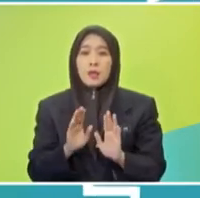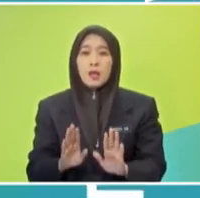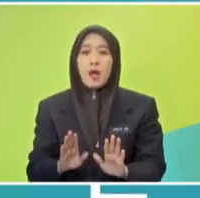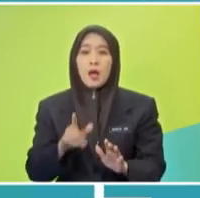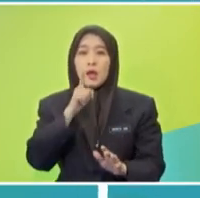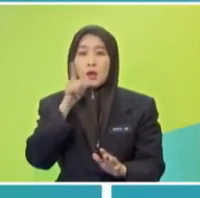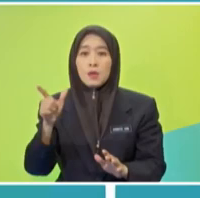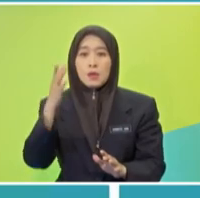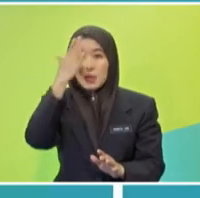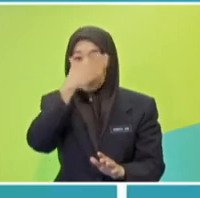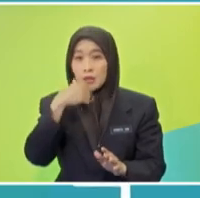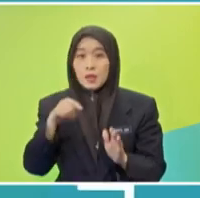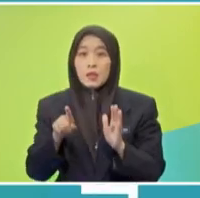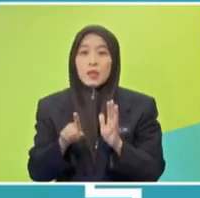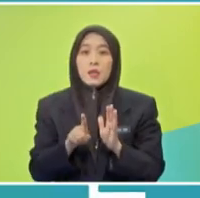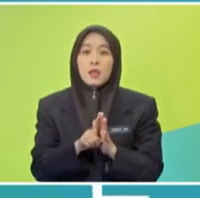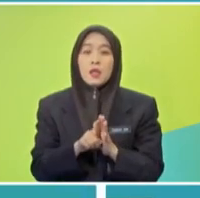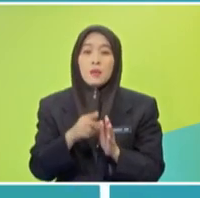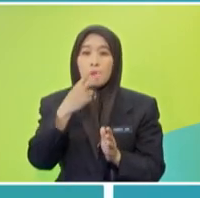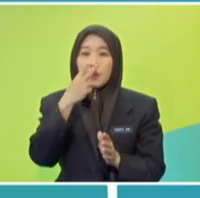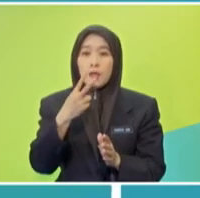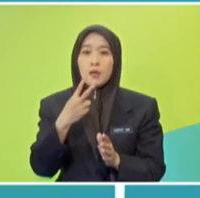dipandang gunakan supaya